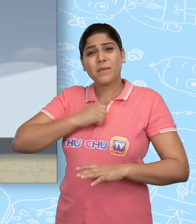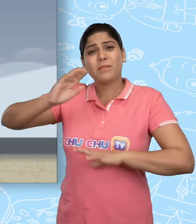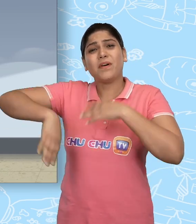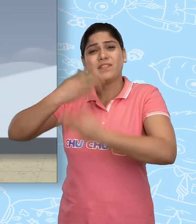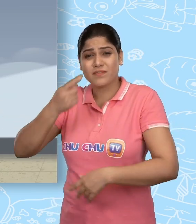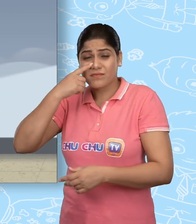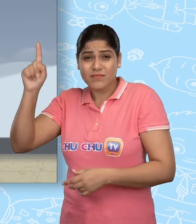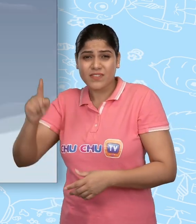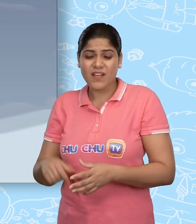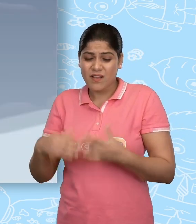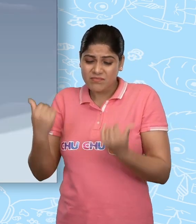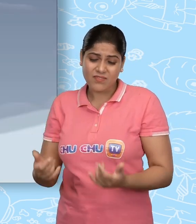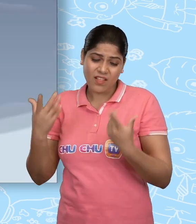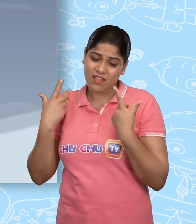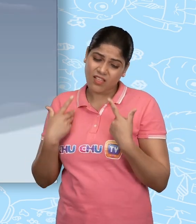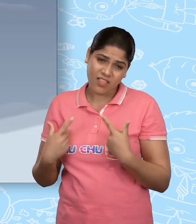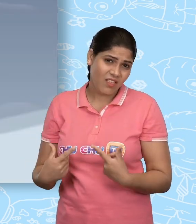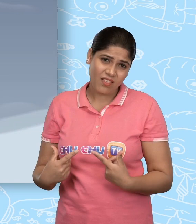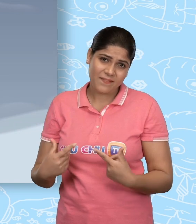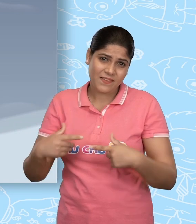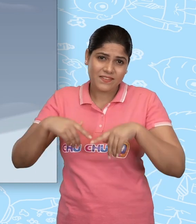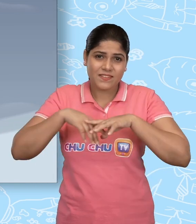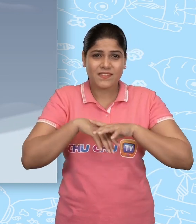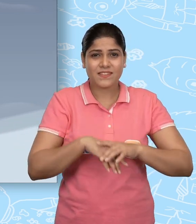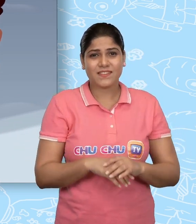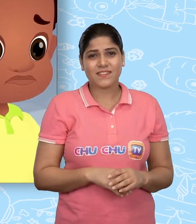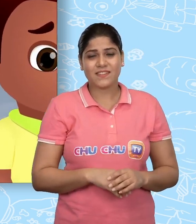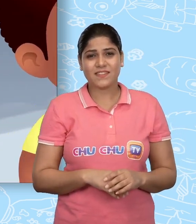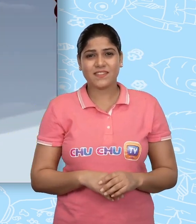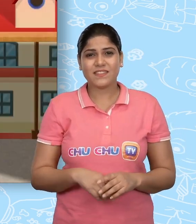में करूंगा माँ, अभी मैं बहुत थक गया हूँ।